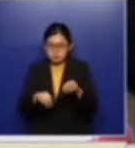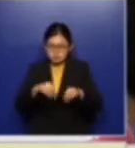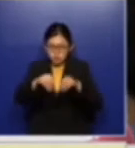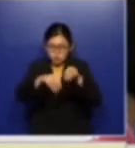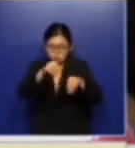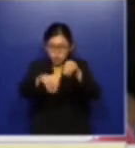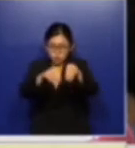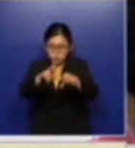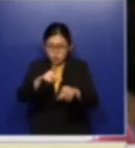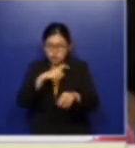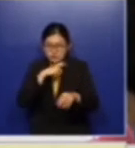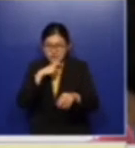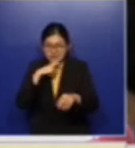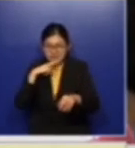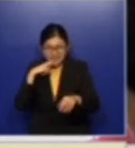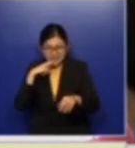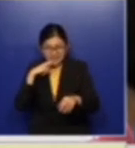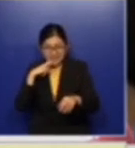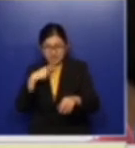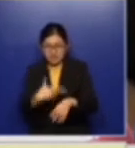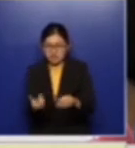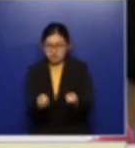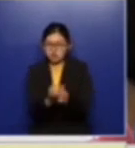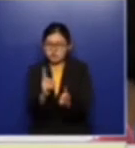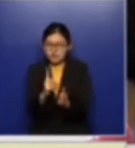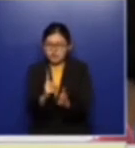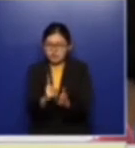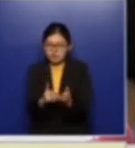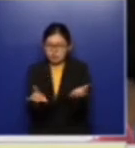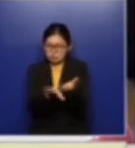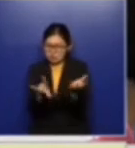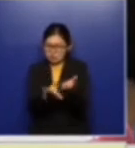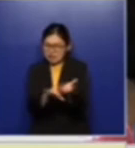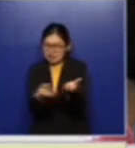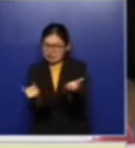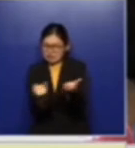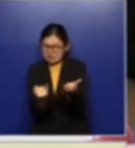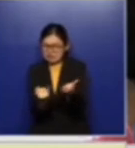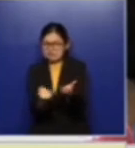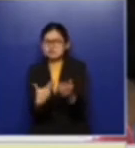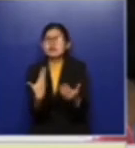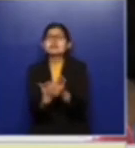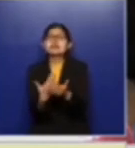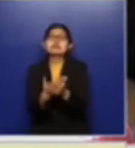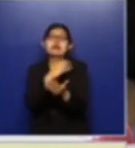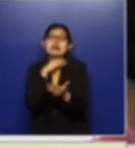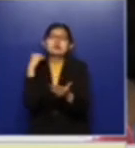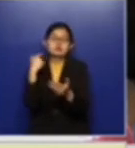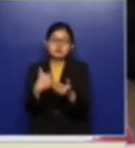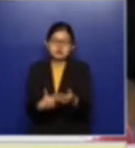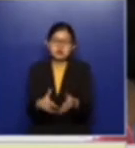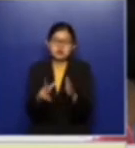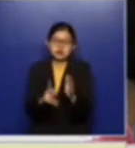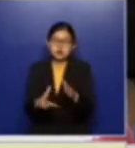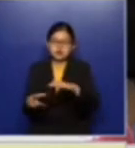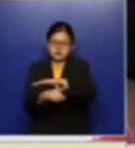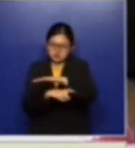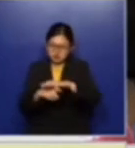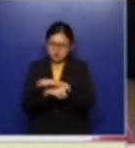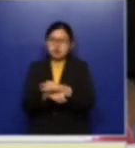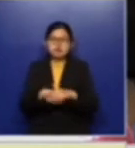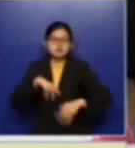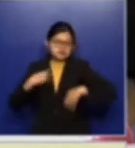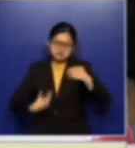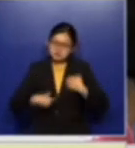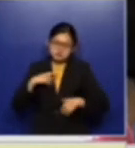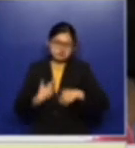ต้นทุนที่สูงขึ้นผลผลิตออกมาก็คุณภาพต่ำสุดท้ายก็ขาดทุนชาวนาเดือดร้อนหนักกว่าเดิมครับนี่เป็นหนี้เป็นสินเพิ่ม